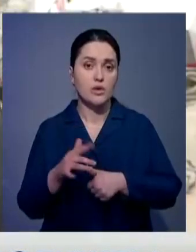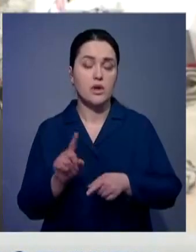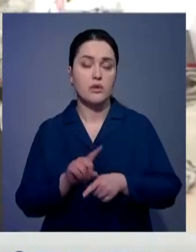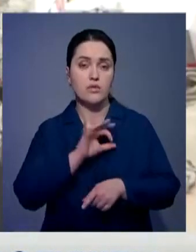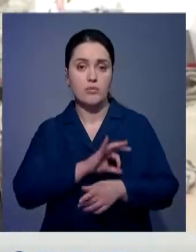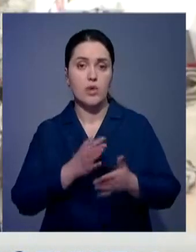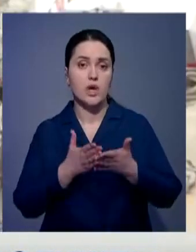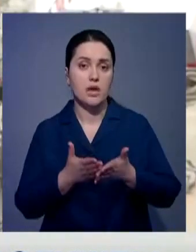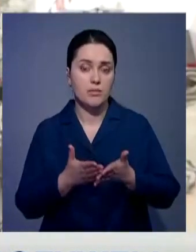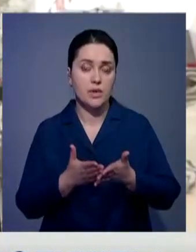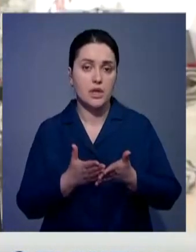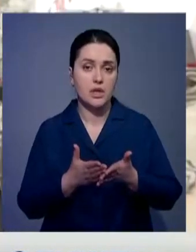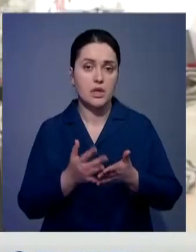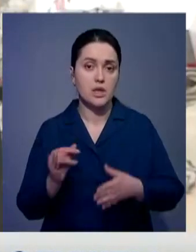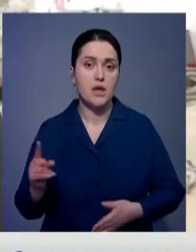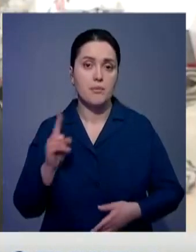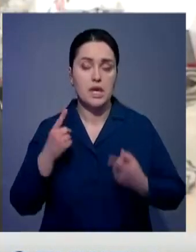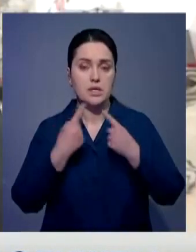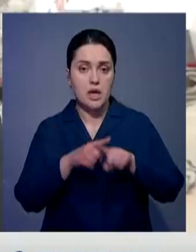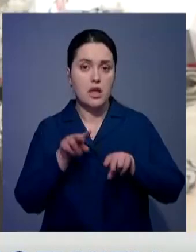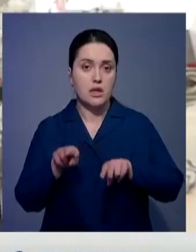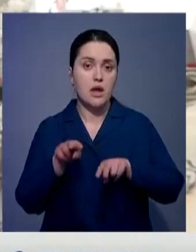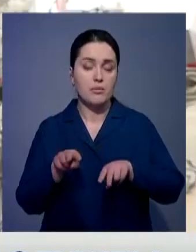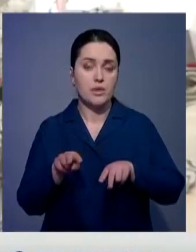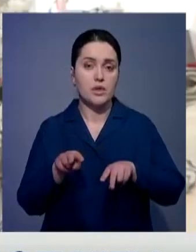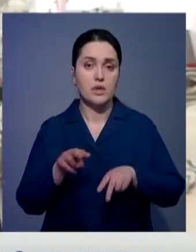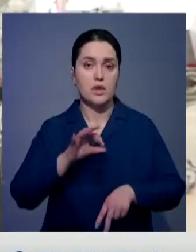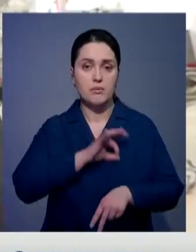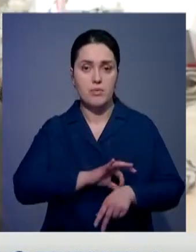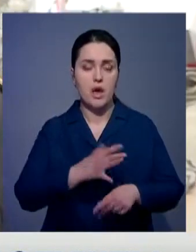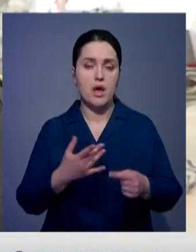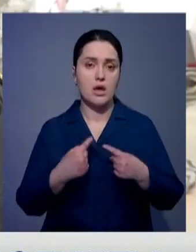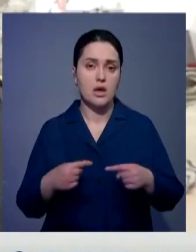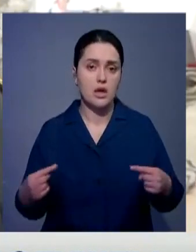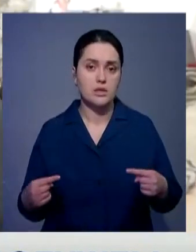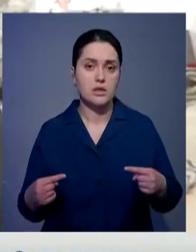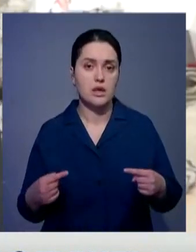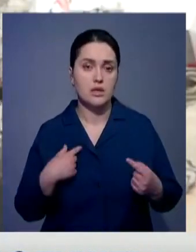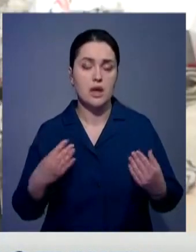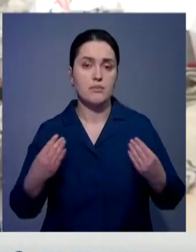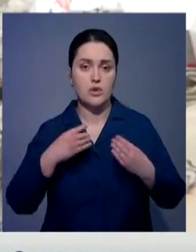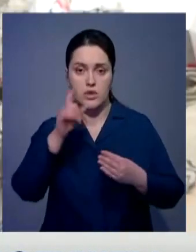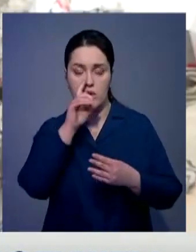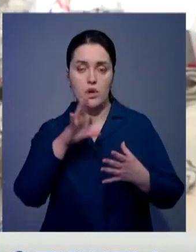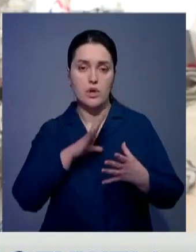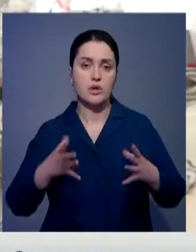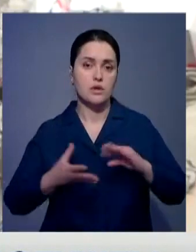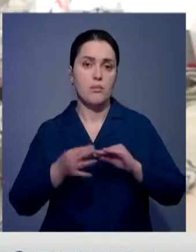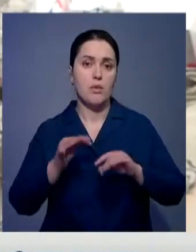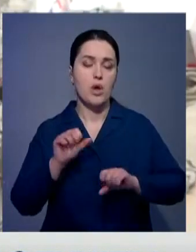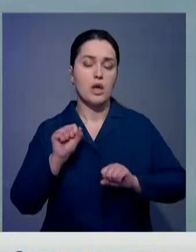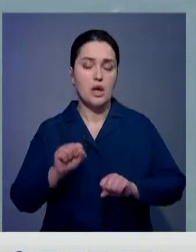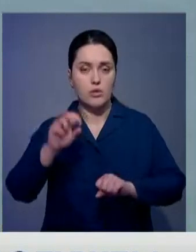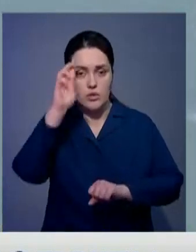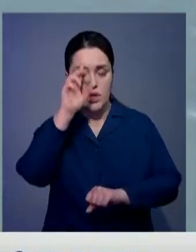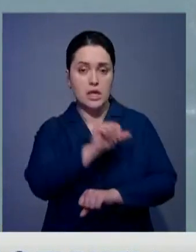кораблей и постов технического наблюдения. Использование разнородных сил и средств нам дают хорошие результаты по охране государственной